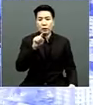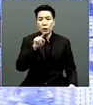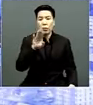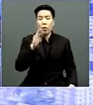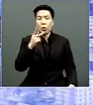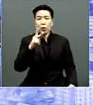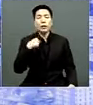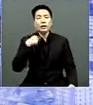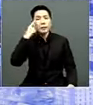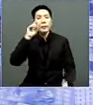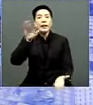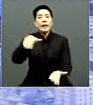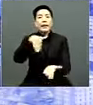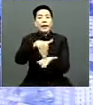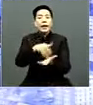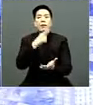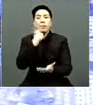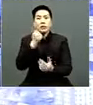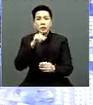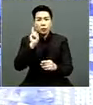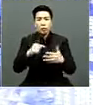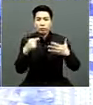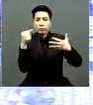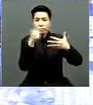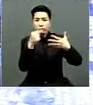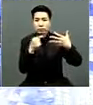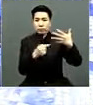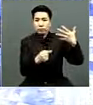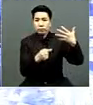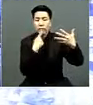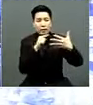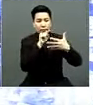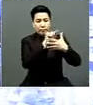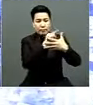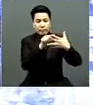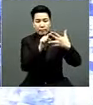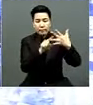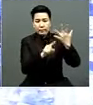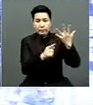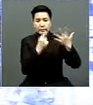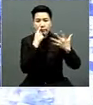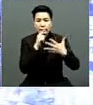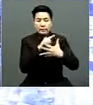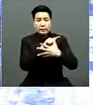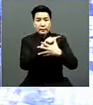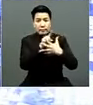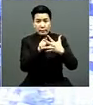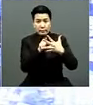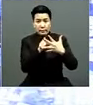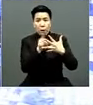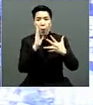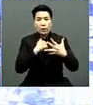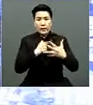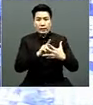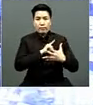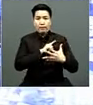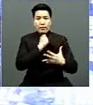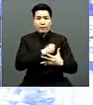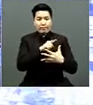คือให้หลักการว่าต้องอยู่ใน5ข้อนี้อย่างที่เราบอกนะครับ3ข้อแรกนี่คือคนปฏิบัติต้